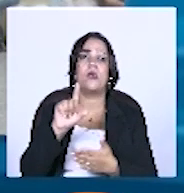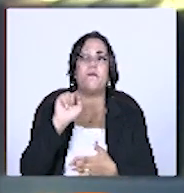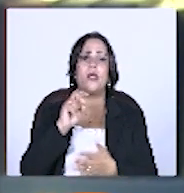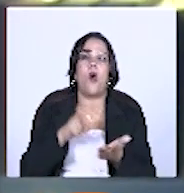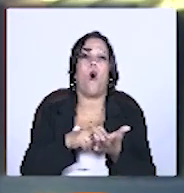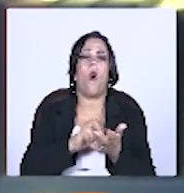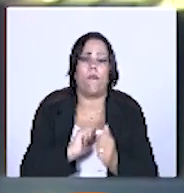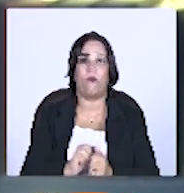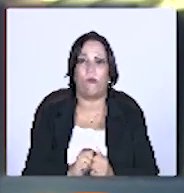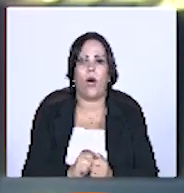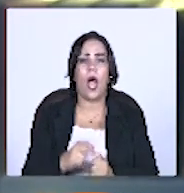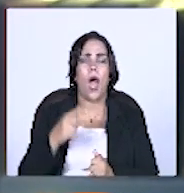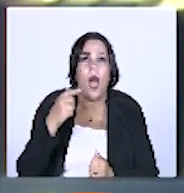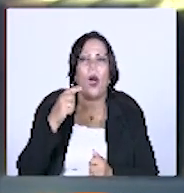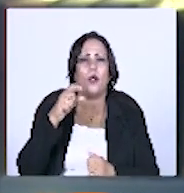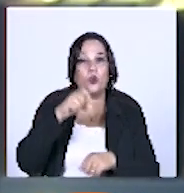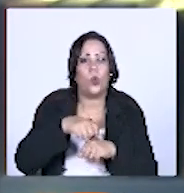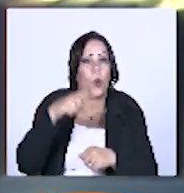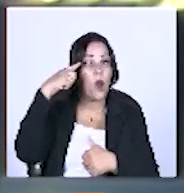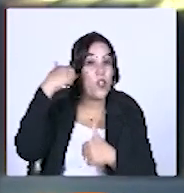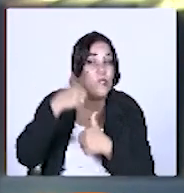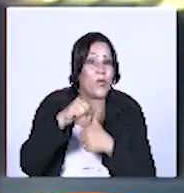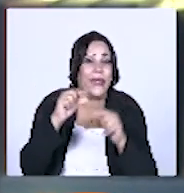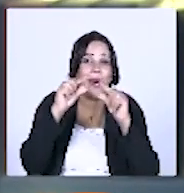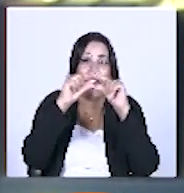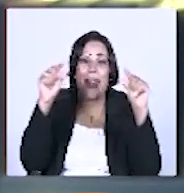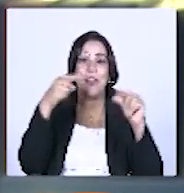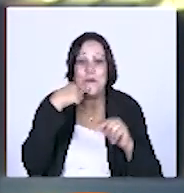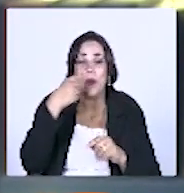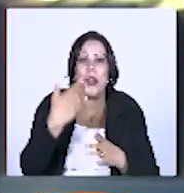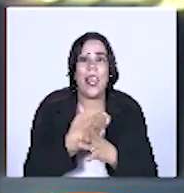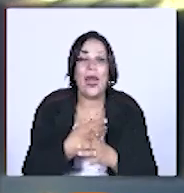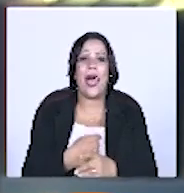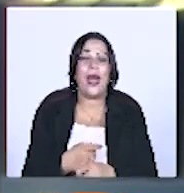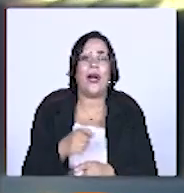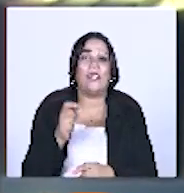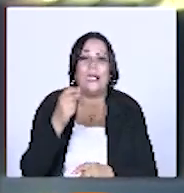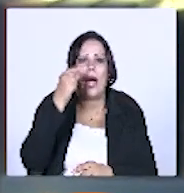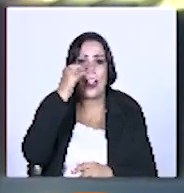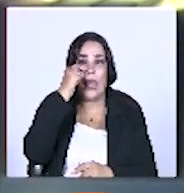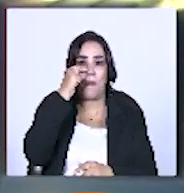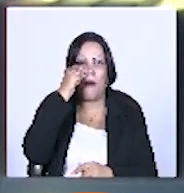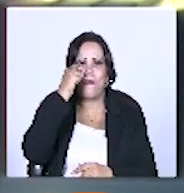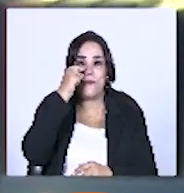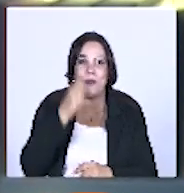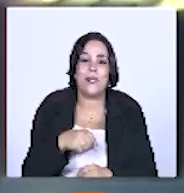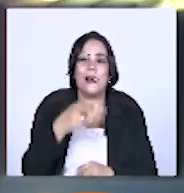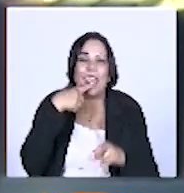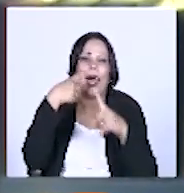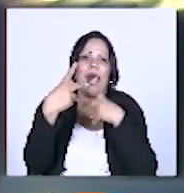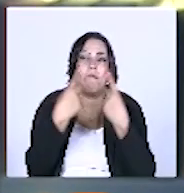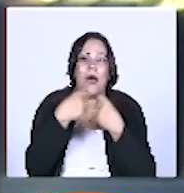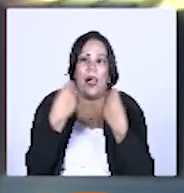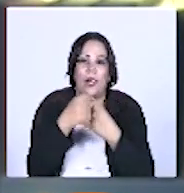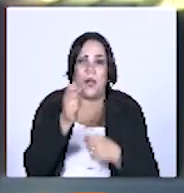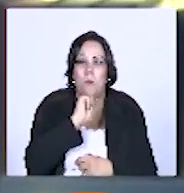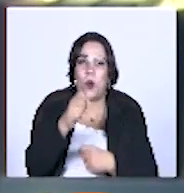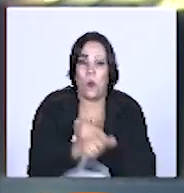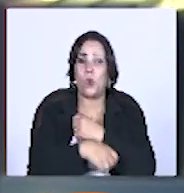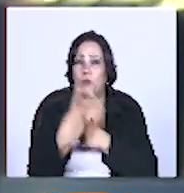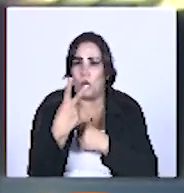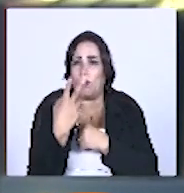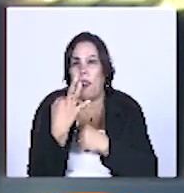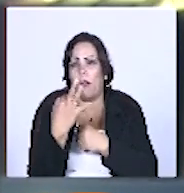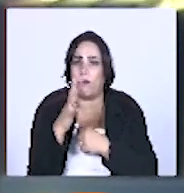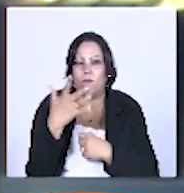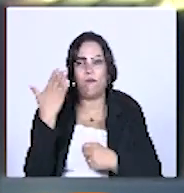الخوف انا اتذكر طبعا المقوله اللي قالها نجيب محفوظ واحنا ناقشناها هنا في في البرنامج منذ اسبوعين او